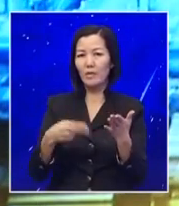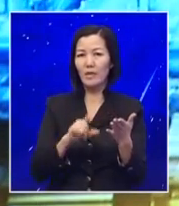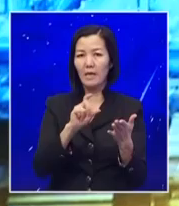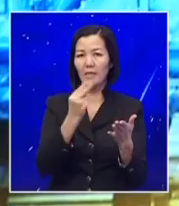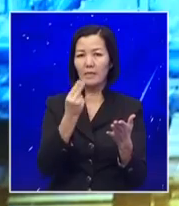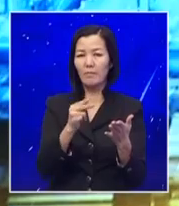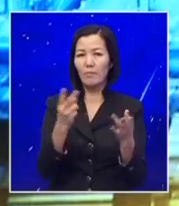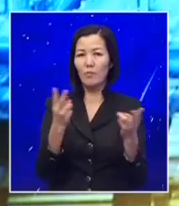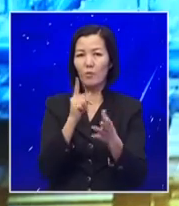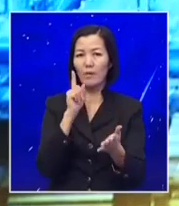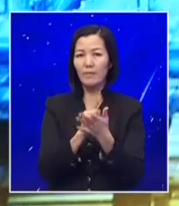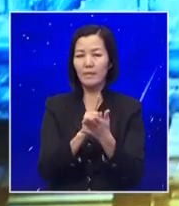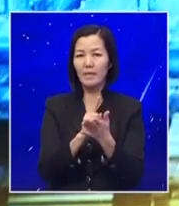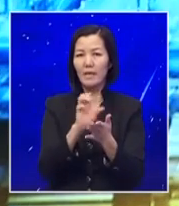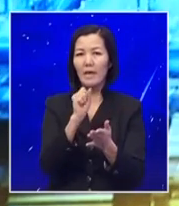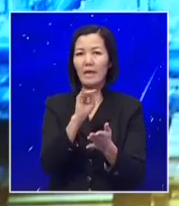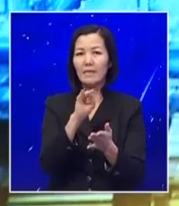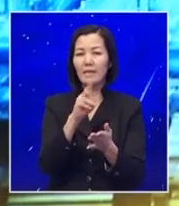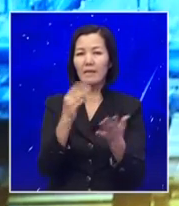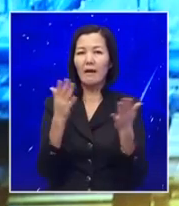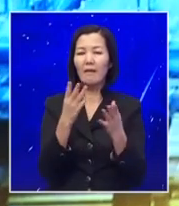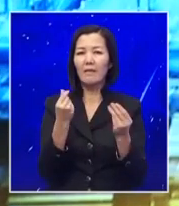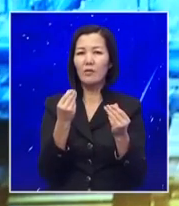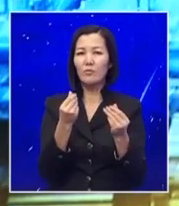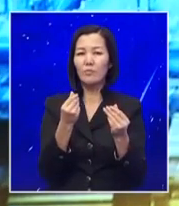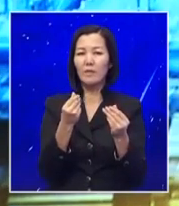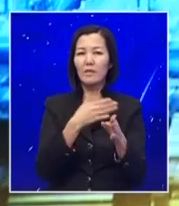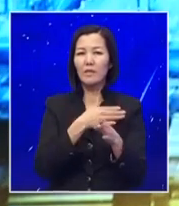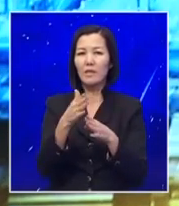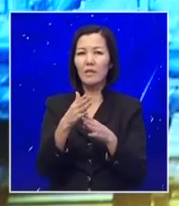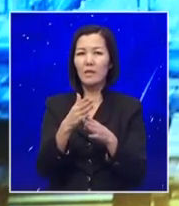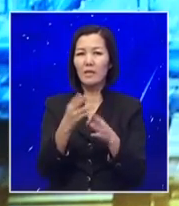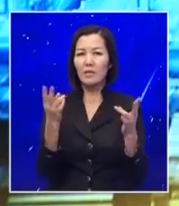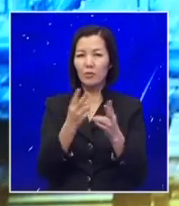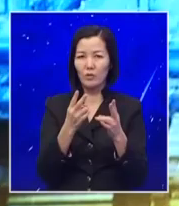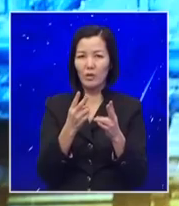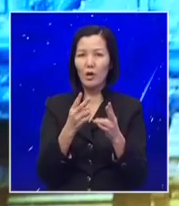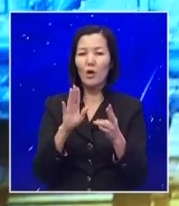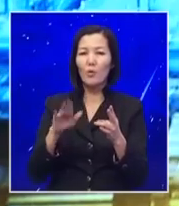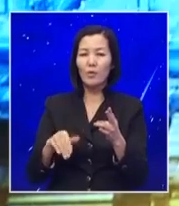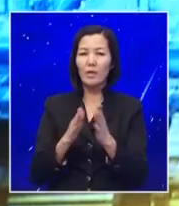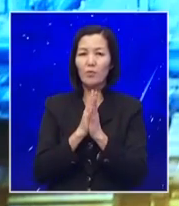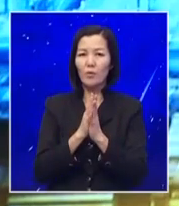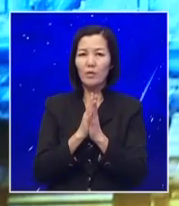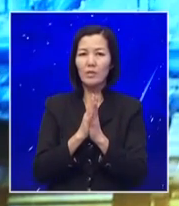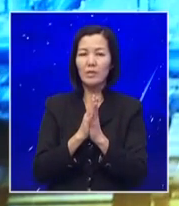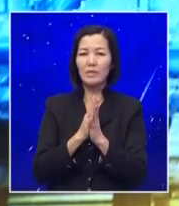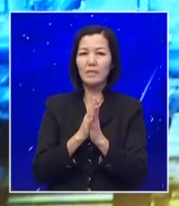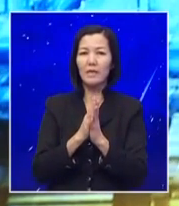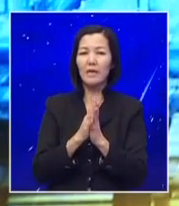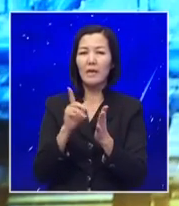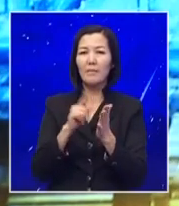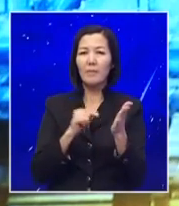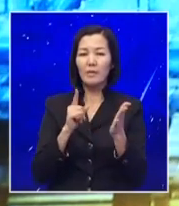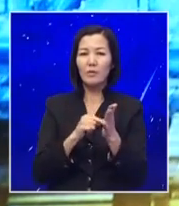Сол арқылы сайтқа кіріп, қаражатты қандай мақсатта жұмсайтыныңызды көрсетесіз. Сосын сіздің өтінішіңізді зейнетақы